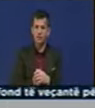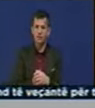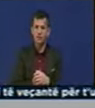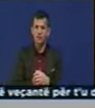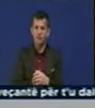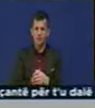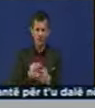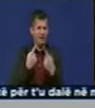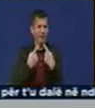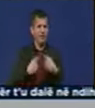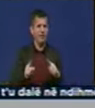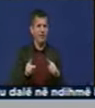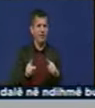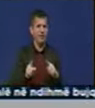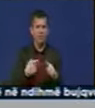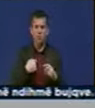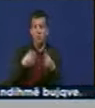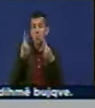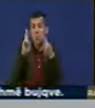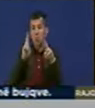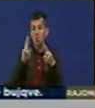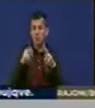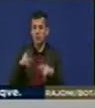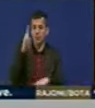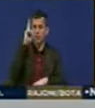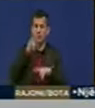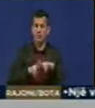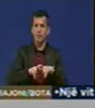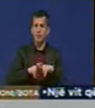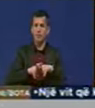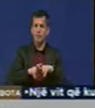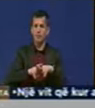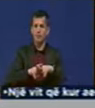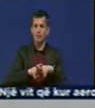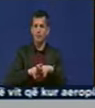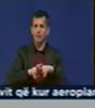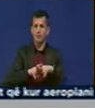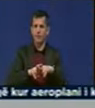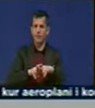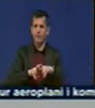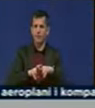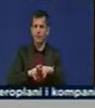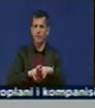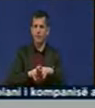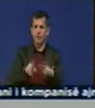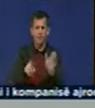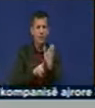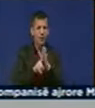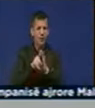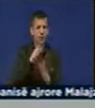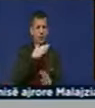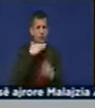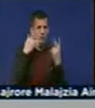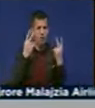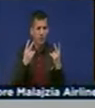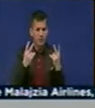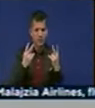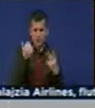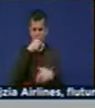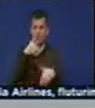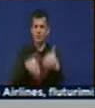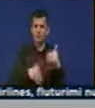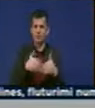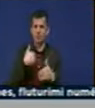mjaft e veçantë, edhe shpresoj që nëse miratohet do të jetë një rezultat shumë i rëndësishëm për zgjedhjet e